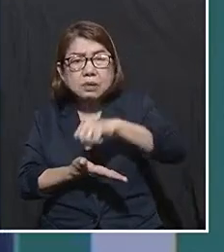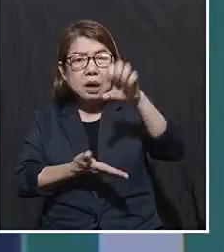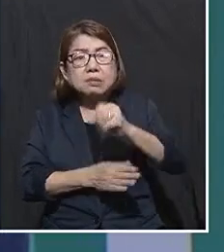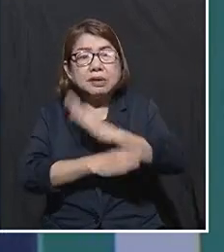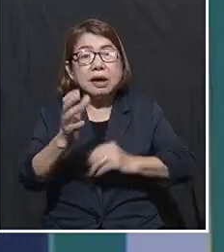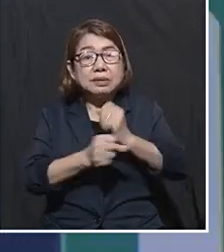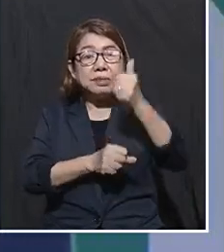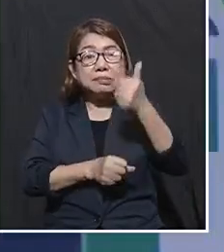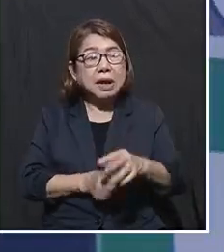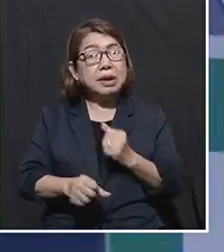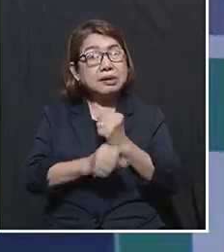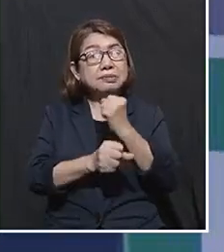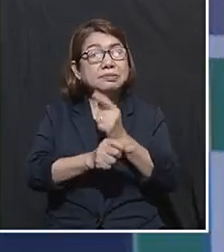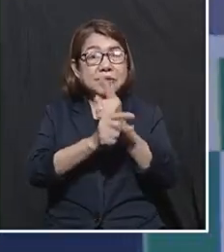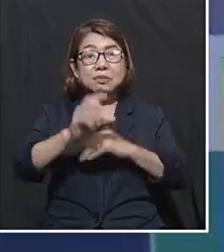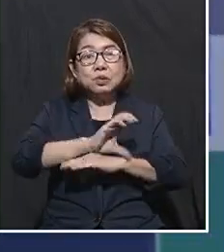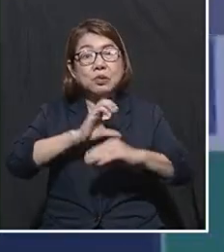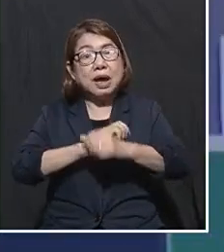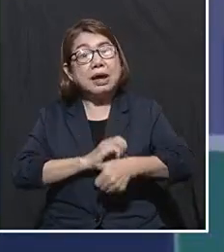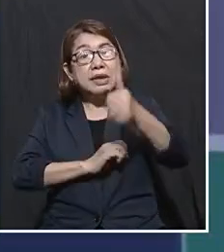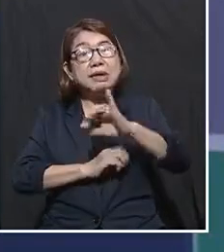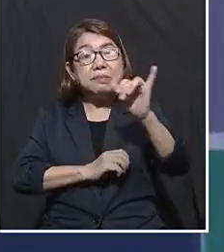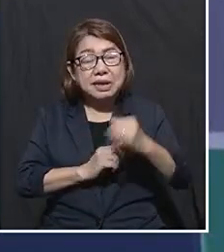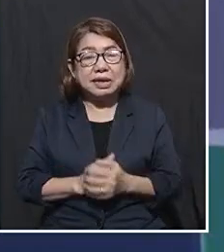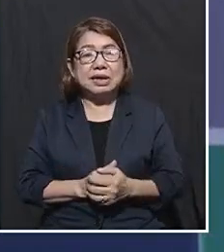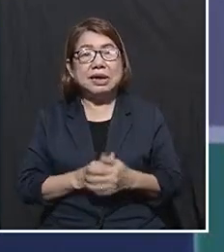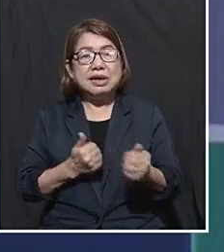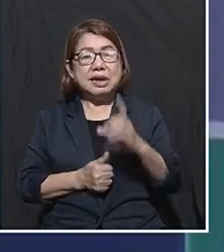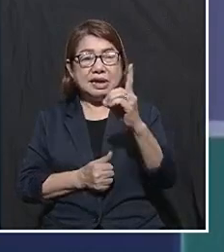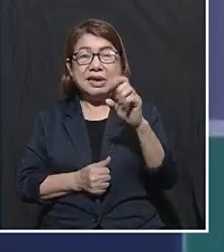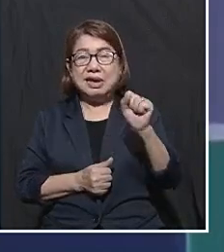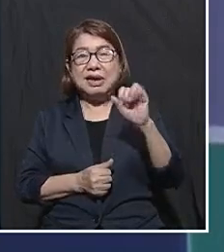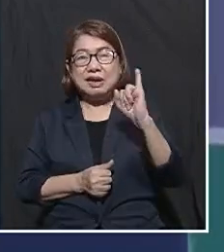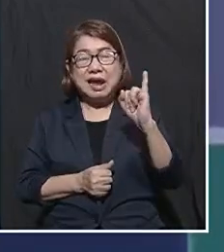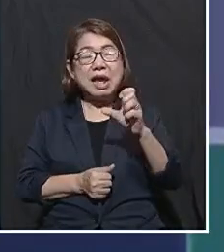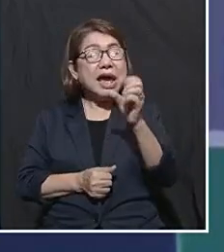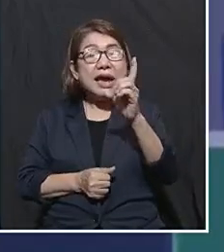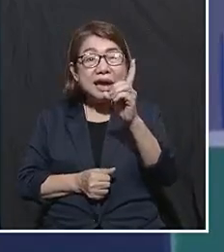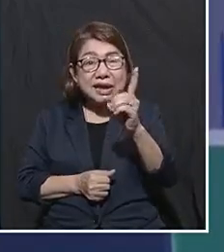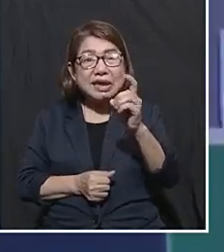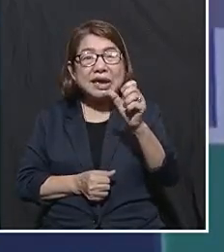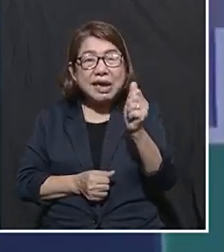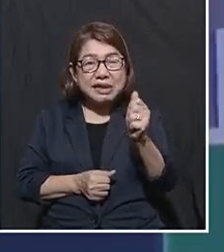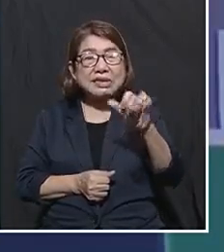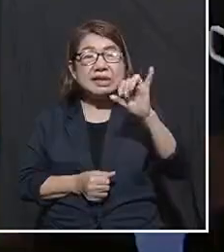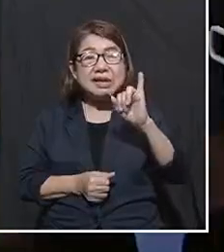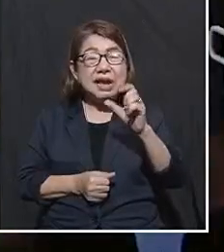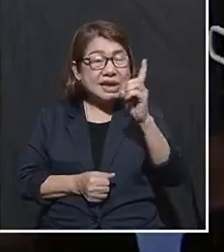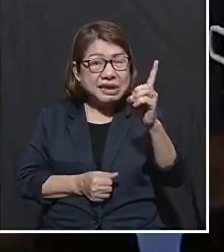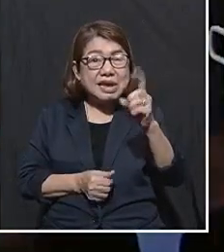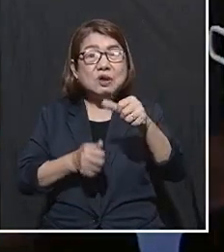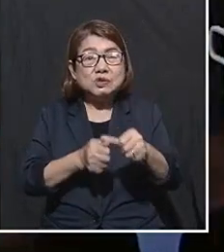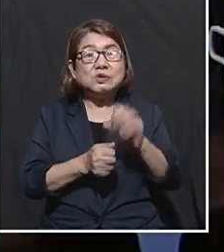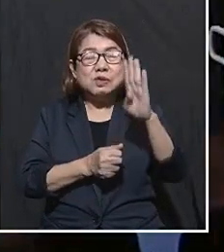ดีไหมโครงการนี้ดีไหมนะครับนั่นคือหน่วยงาน DSD ที่จะเกิดขึ้นนะครับมี follow up สุดท้ายน